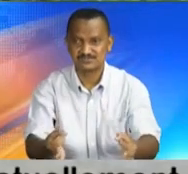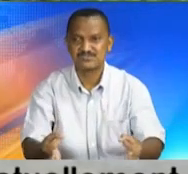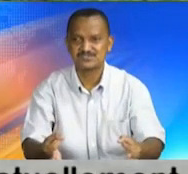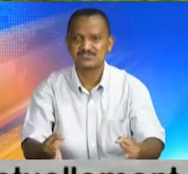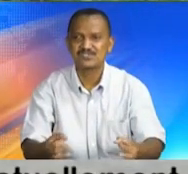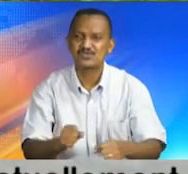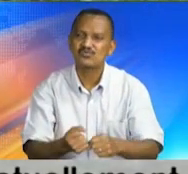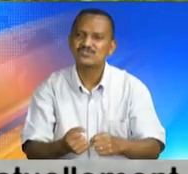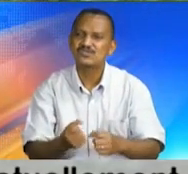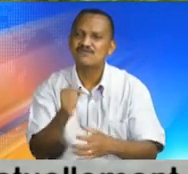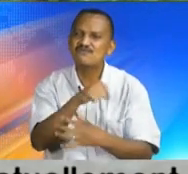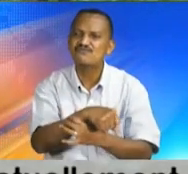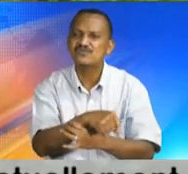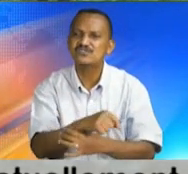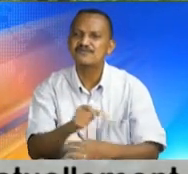tantely hatrany amin'ny